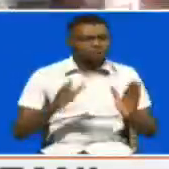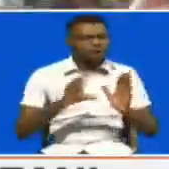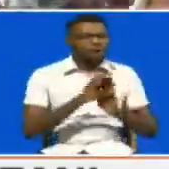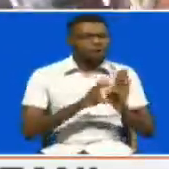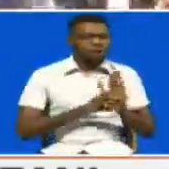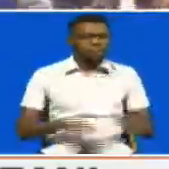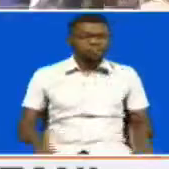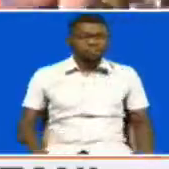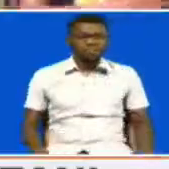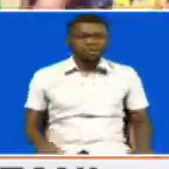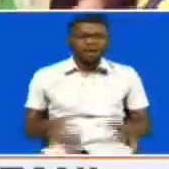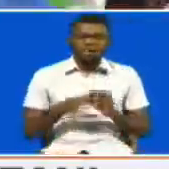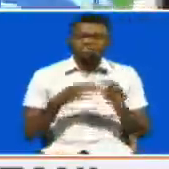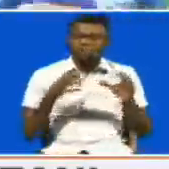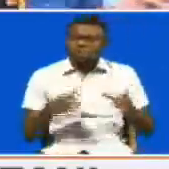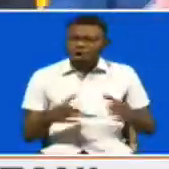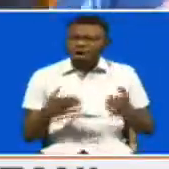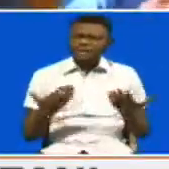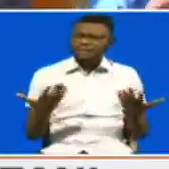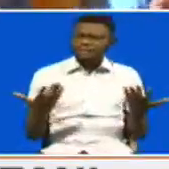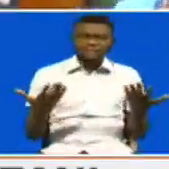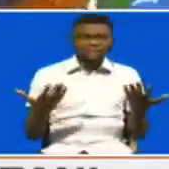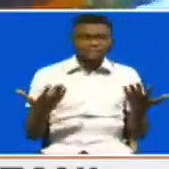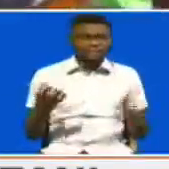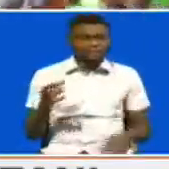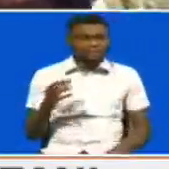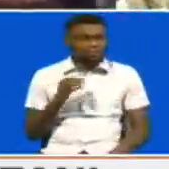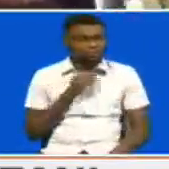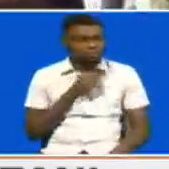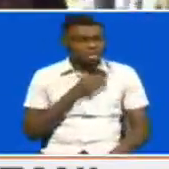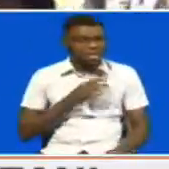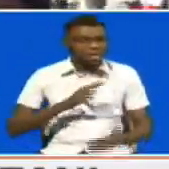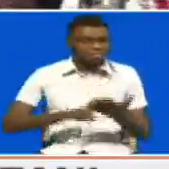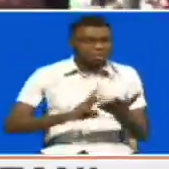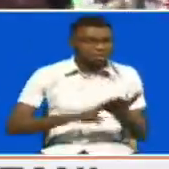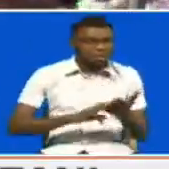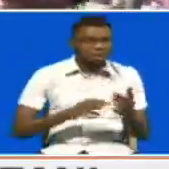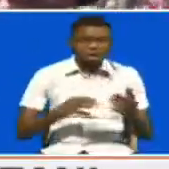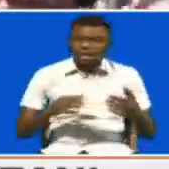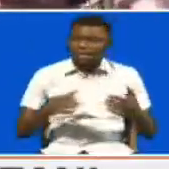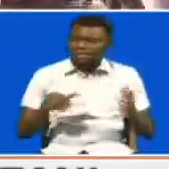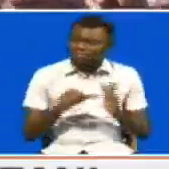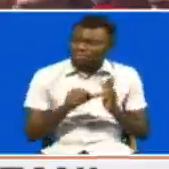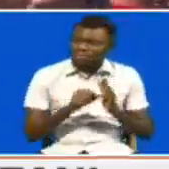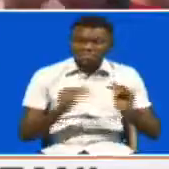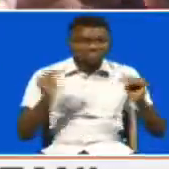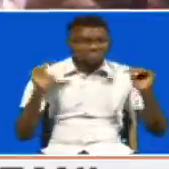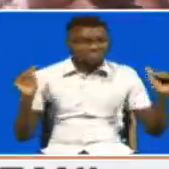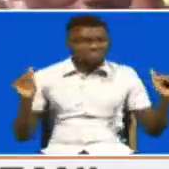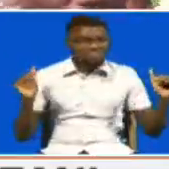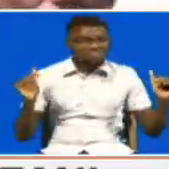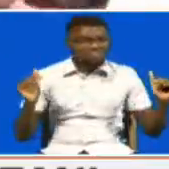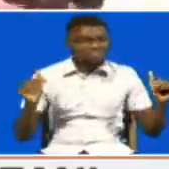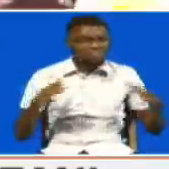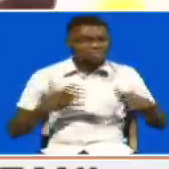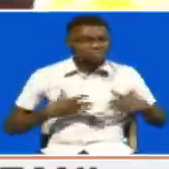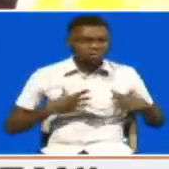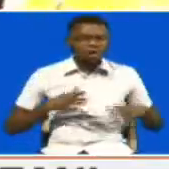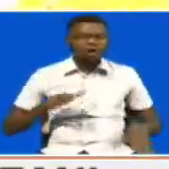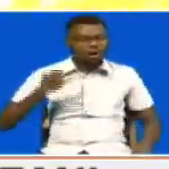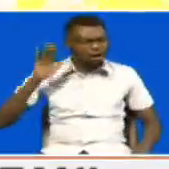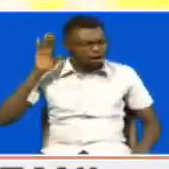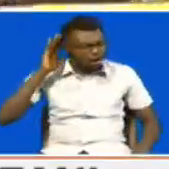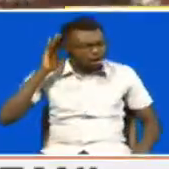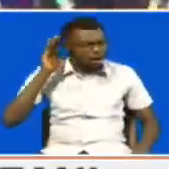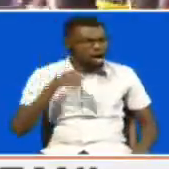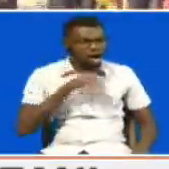Azimio walipokuwa akiendelea kutoa cheche za kisiasa kule Migori, hali ilikuwa imechacha. Wakazi wakitii amri ya Odinga